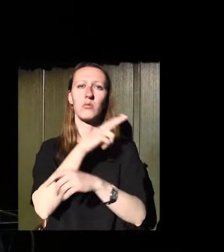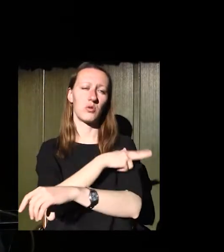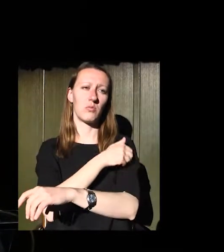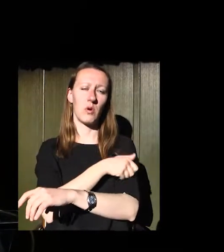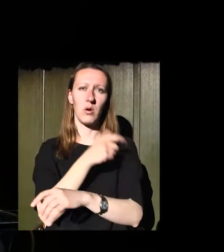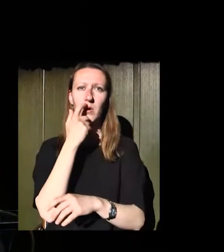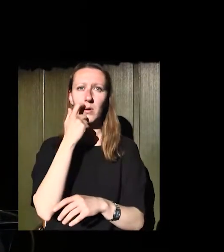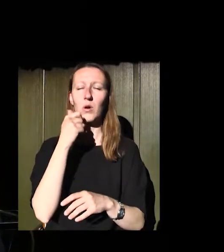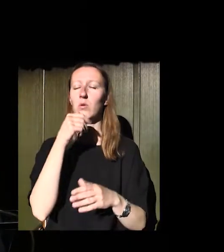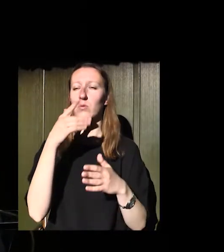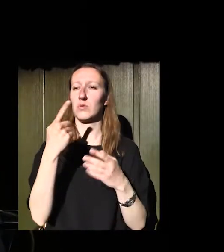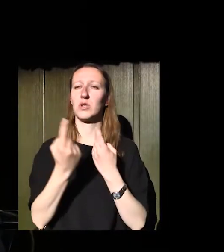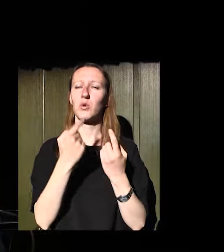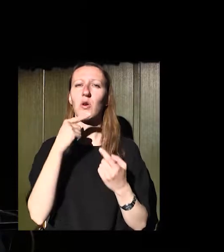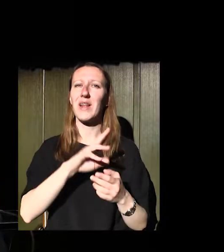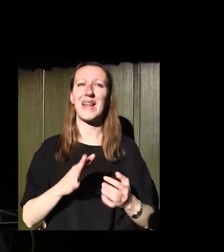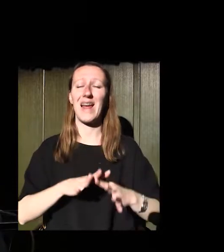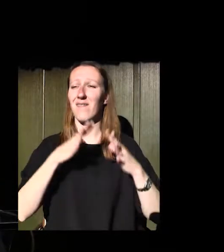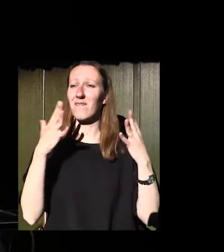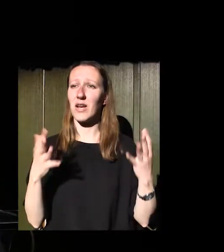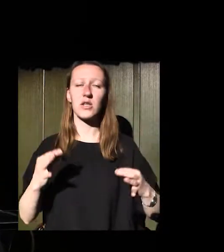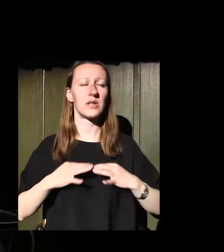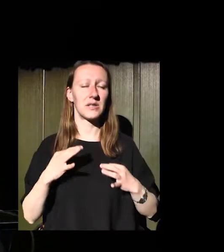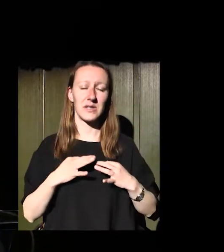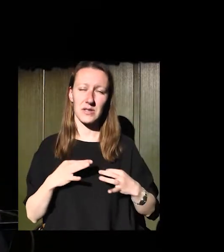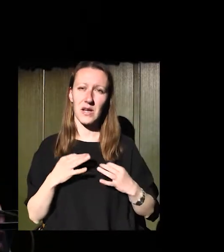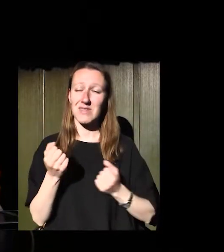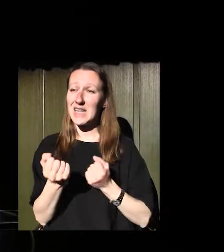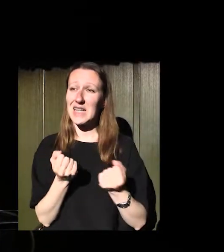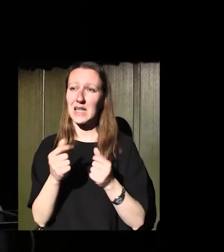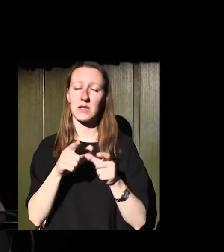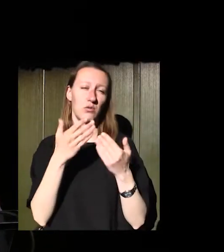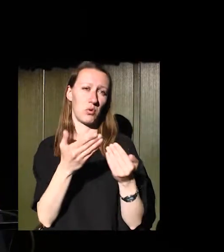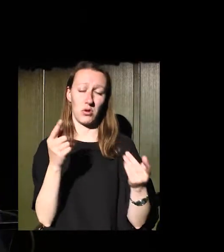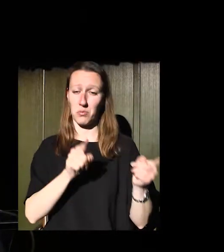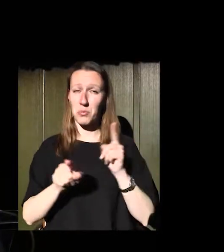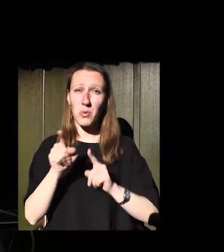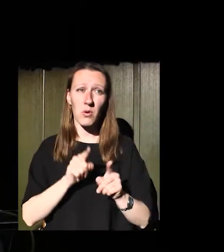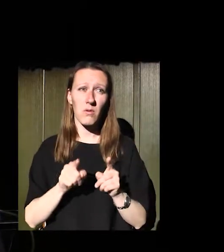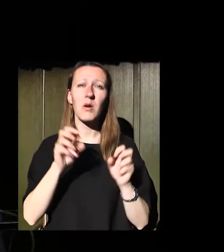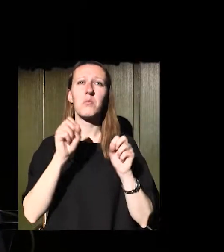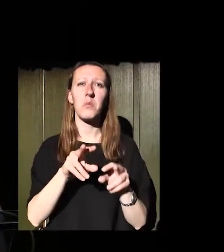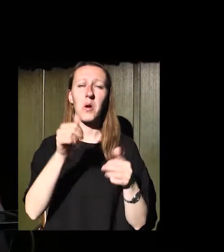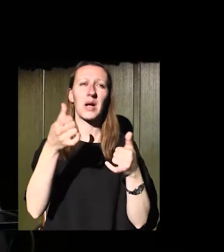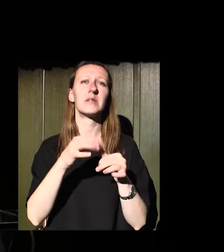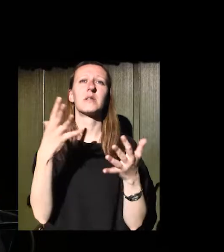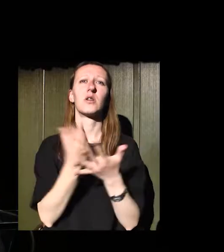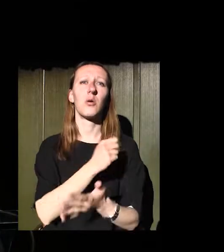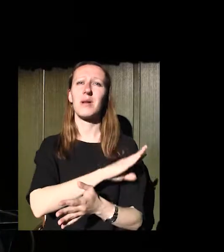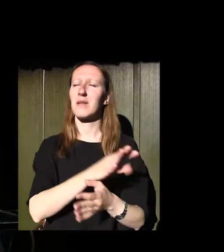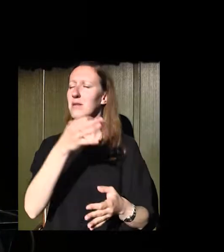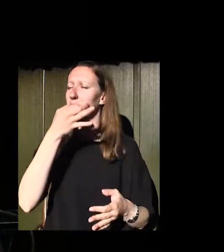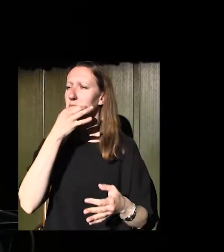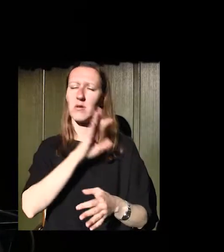opću bolnicu. U okolnostima ove najveće zdravstvene krize u modernoj povijesti, Pula i Istra dobili